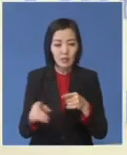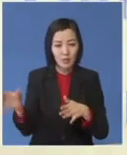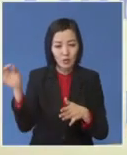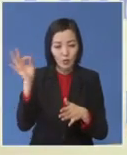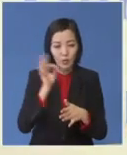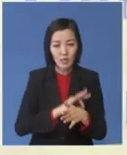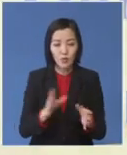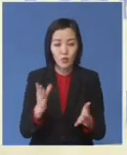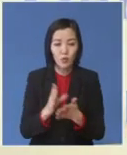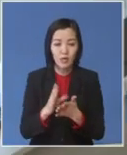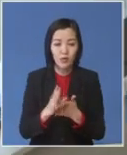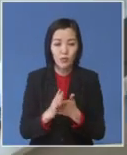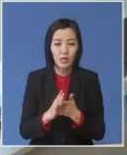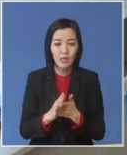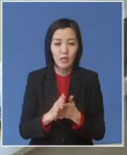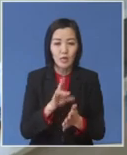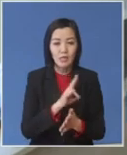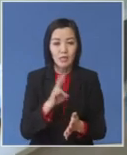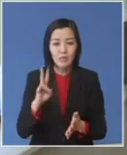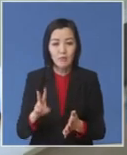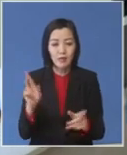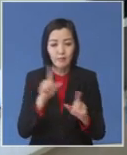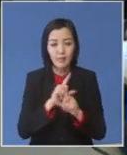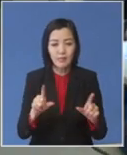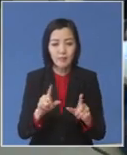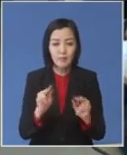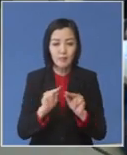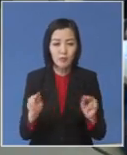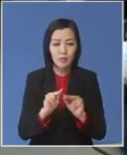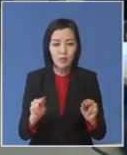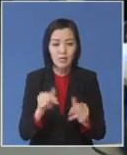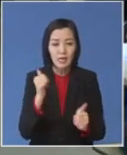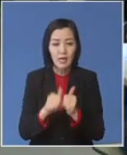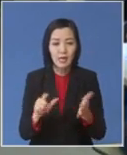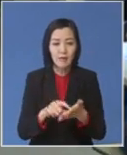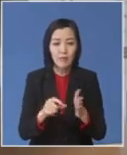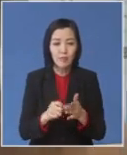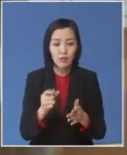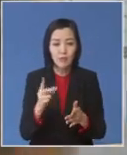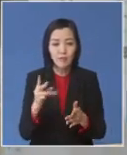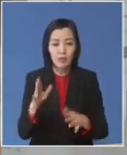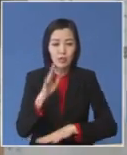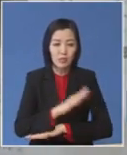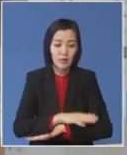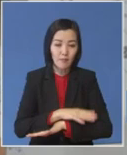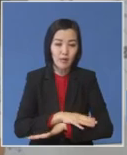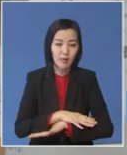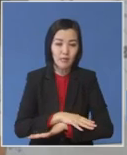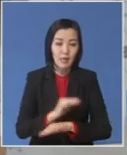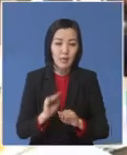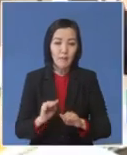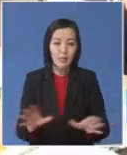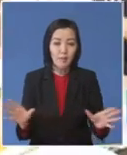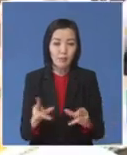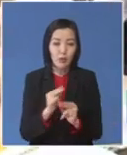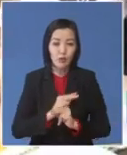тиімділігін көрсету. Осыған орай Назарбаев зияткерлік мектебінің білікті ұстаздары әр пән бойынша бірнеше ашық сабақ өтіп, балалармен жұмыс